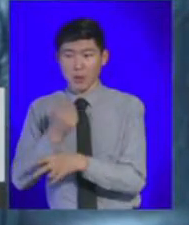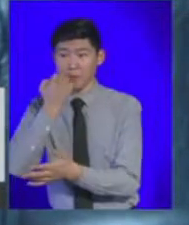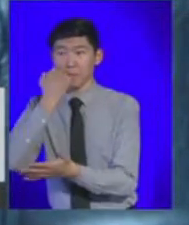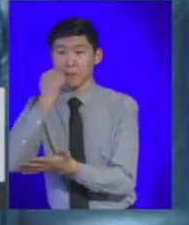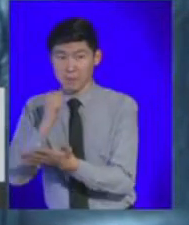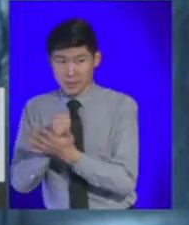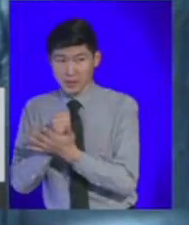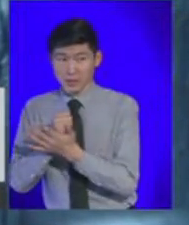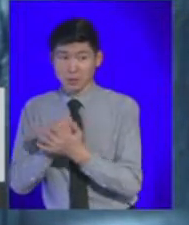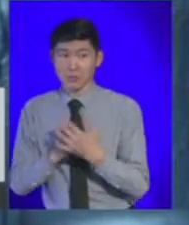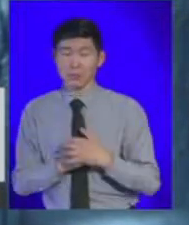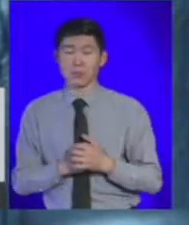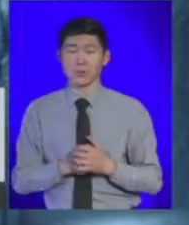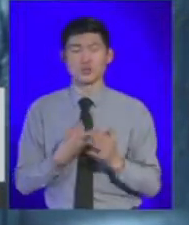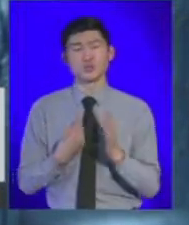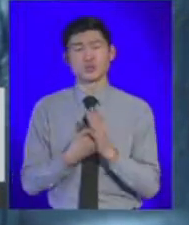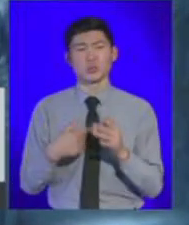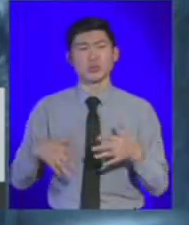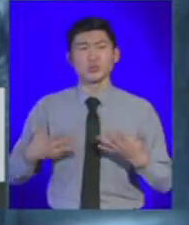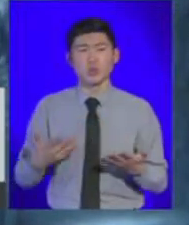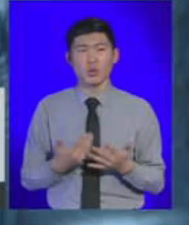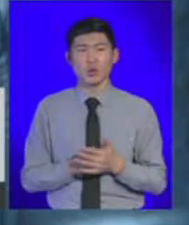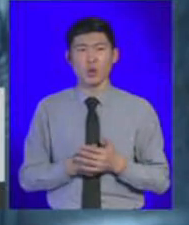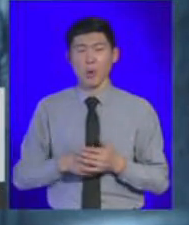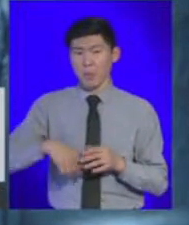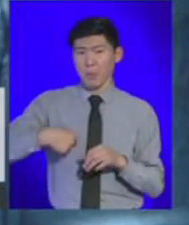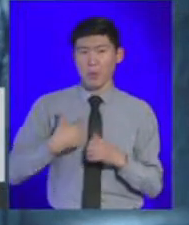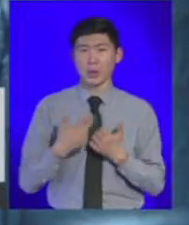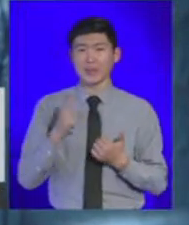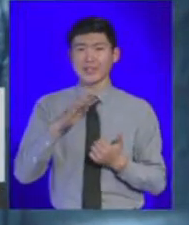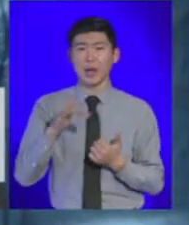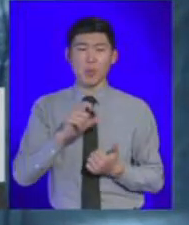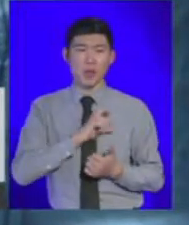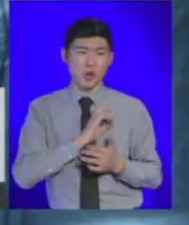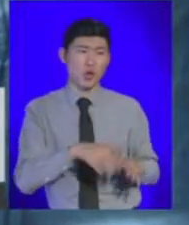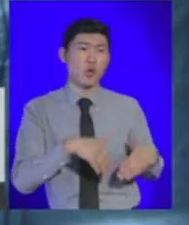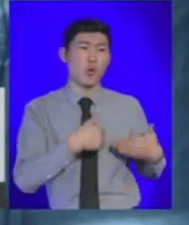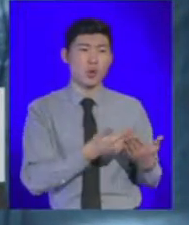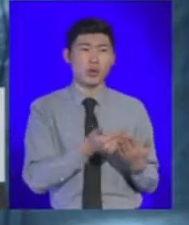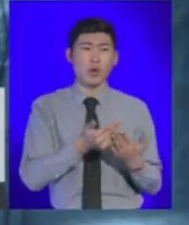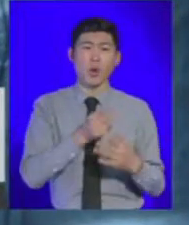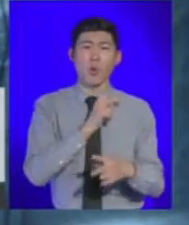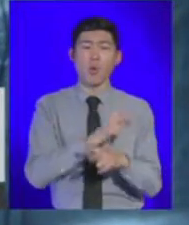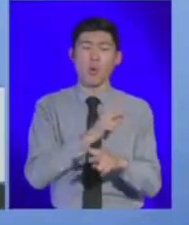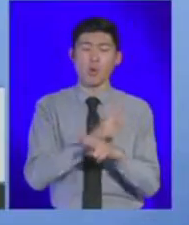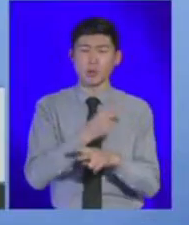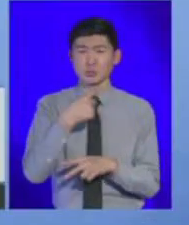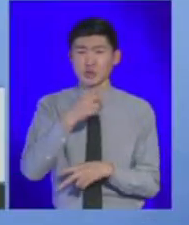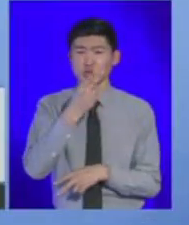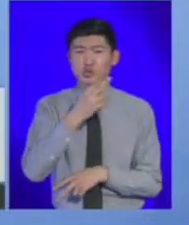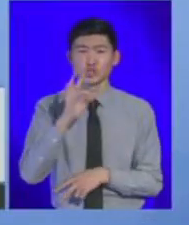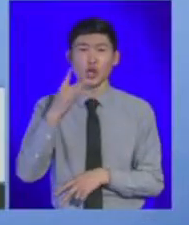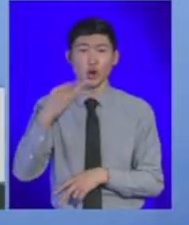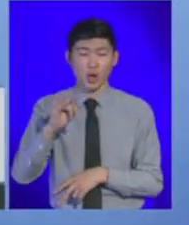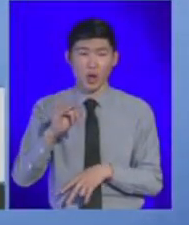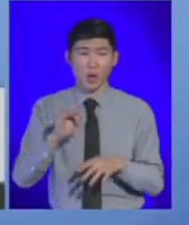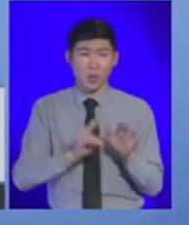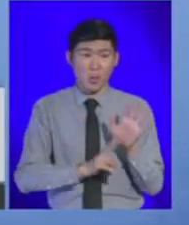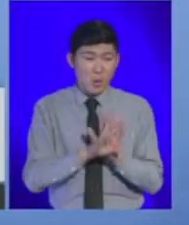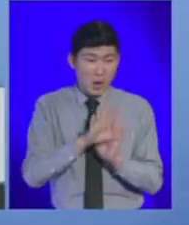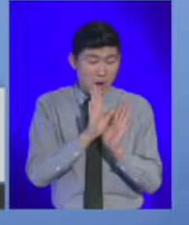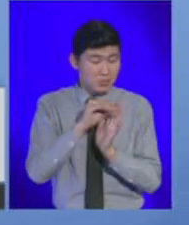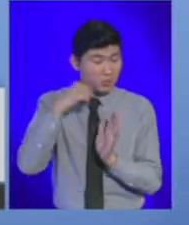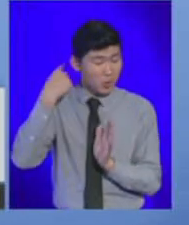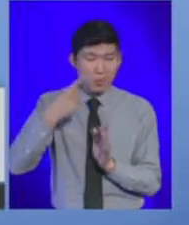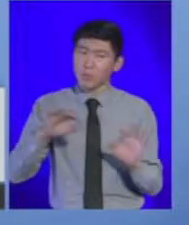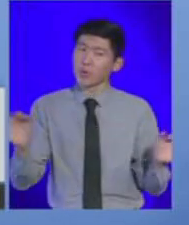ийм нөгөө юу гэдгийг нөгөө бусдад нэг давуу эрх олох чий гэсэн хуулийн нөгөө цорхог гэж манайх ярьдаг шүү дээ тийм. Ийм хуулийн цорхог үүсгэх чий гэж хинч